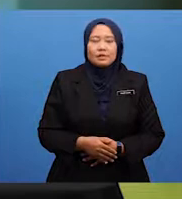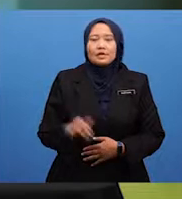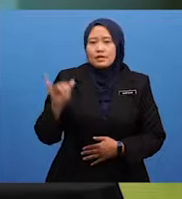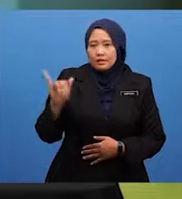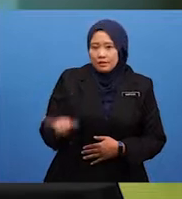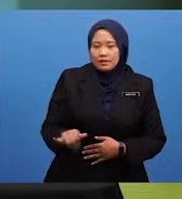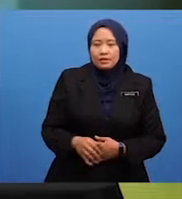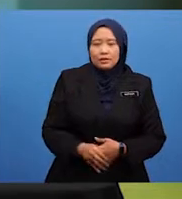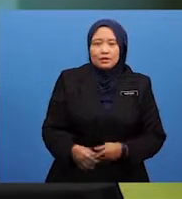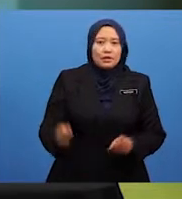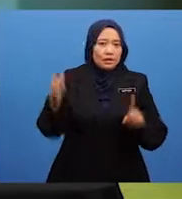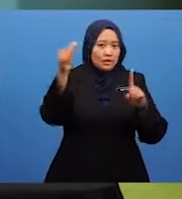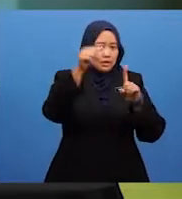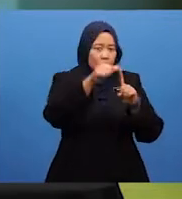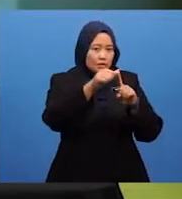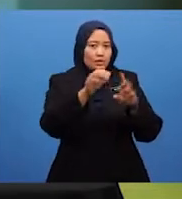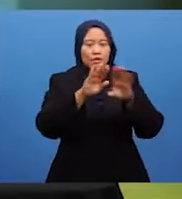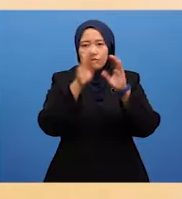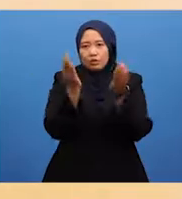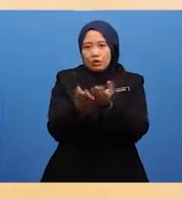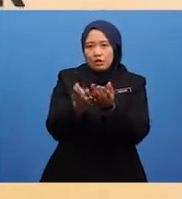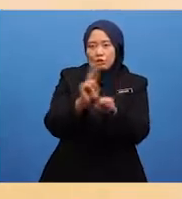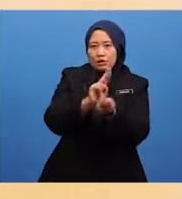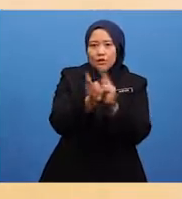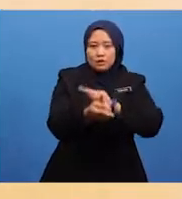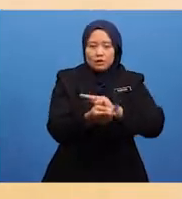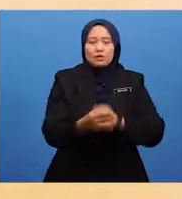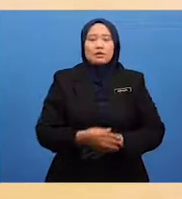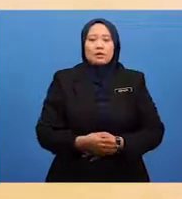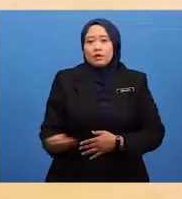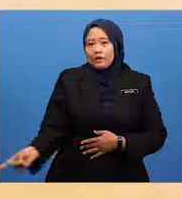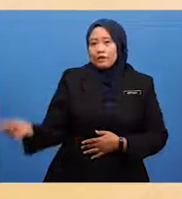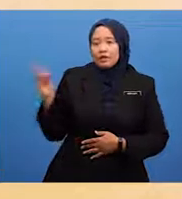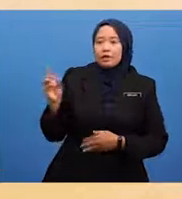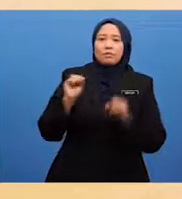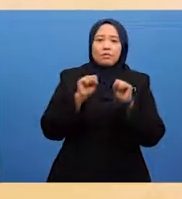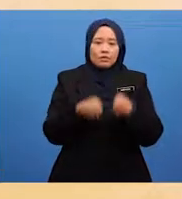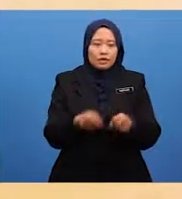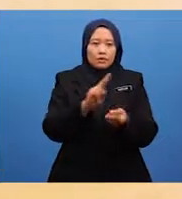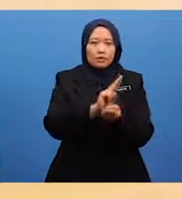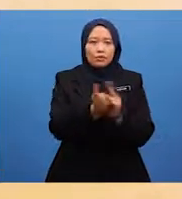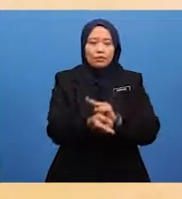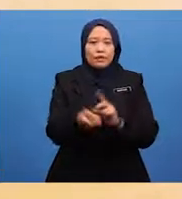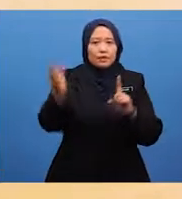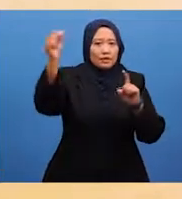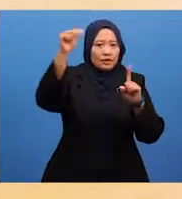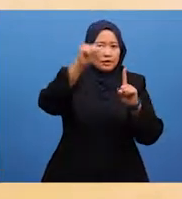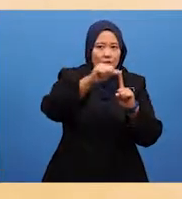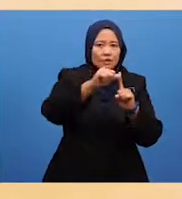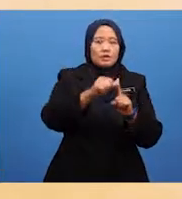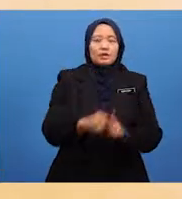Ya, arah bola berubah. Jadi, daya boleh merubah arah sesuatu objek.